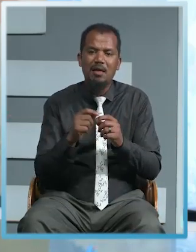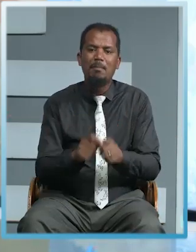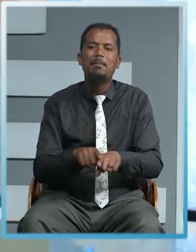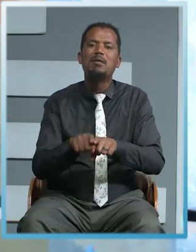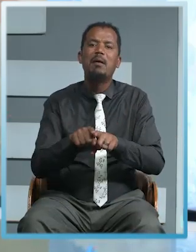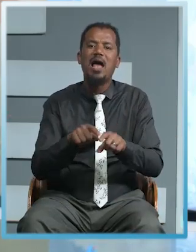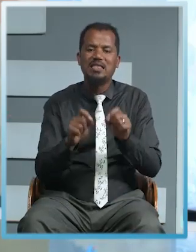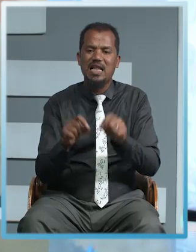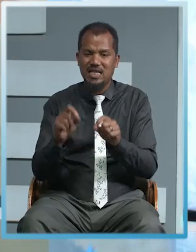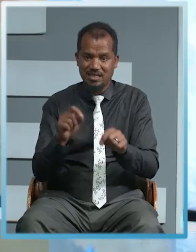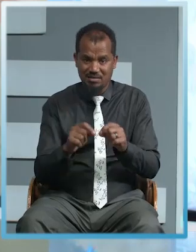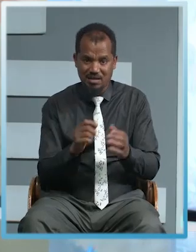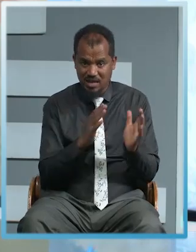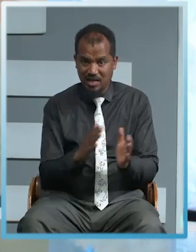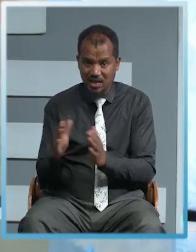የመግባቢያ ሰነድ አዘጋጅተን